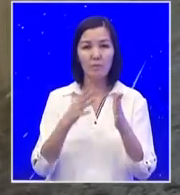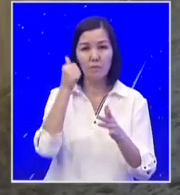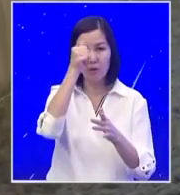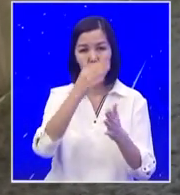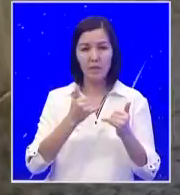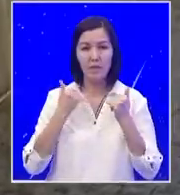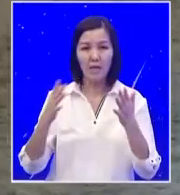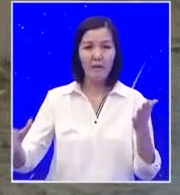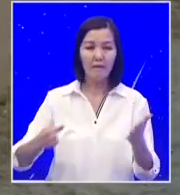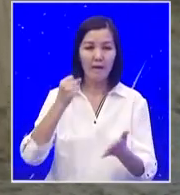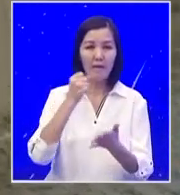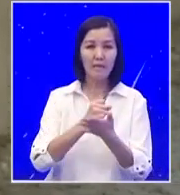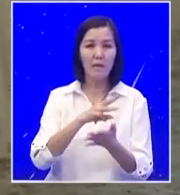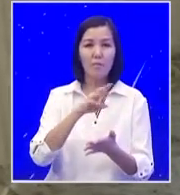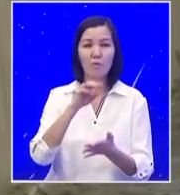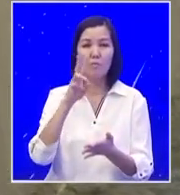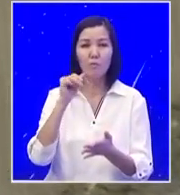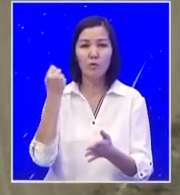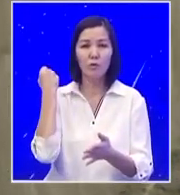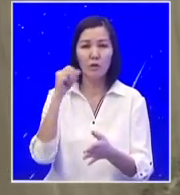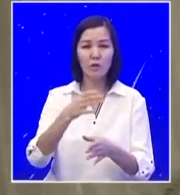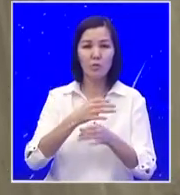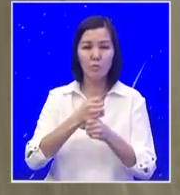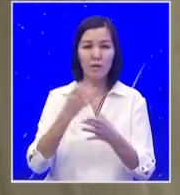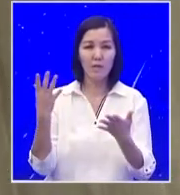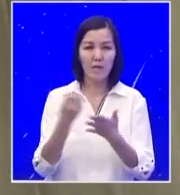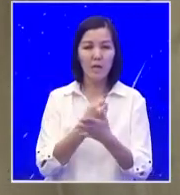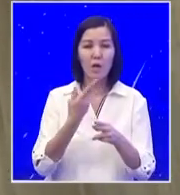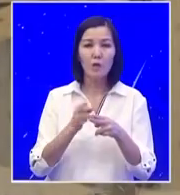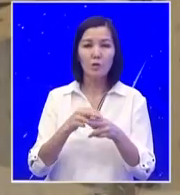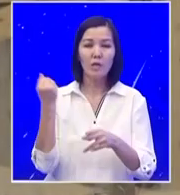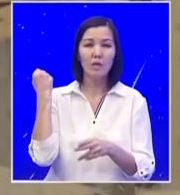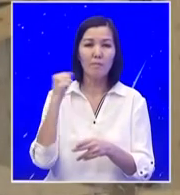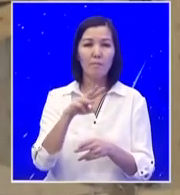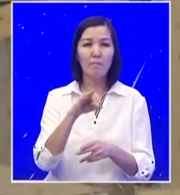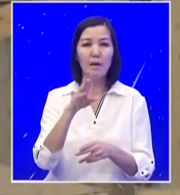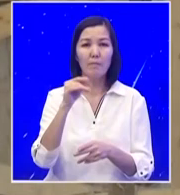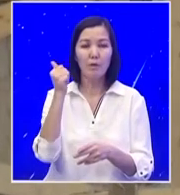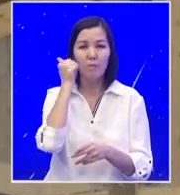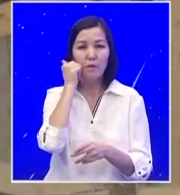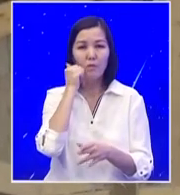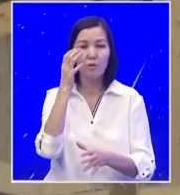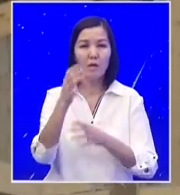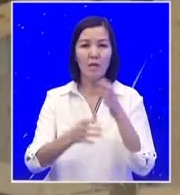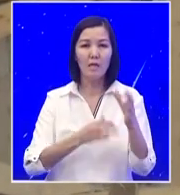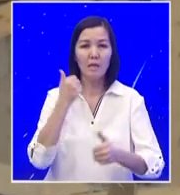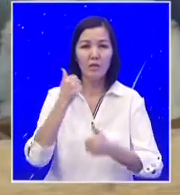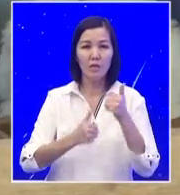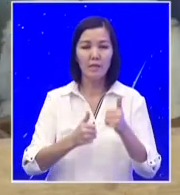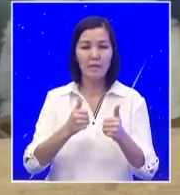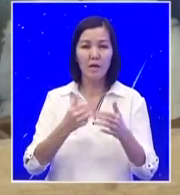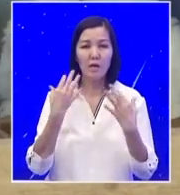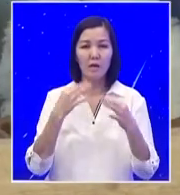тағайындалған Бауыржан Момышұлы атындағы Женіс кубығын еленбек. Сонда яқы женгімпаздар мамыр айында Мәскеуде өтетін халықаралық